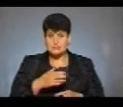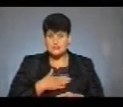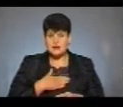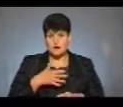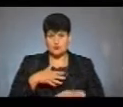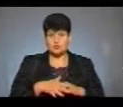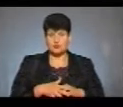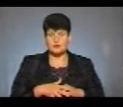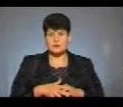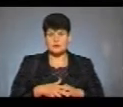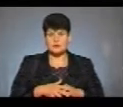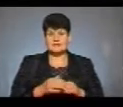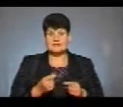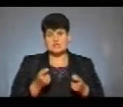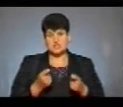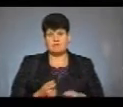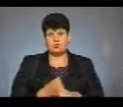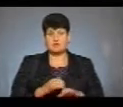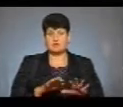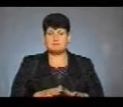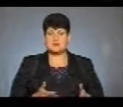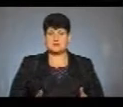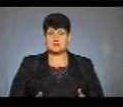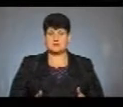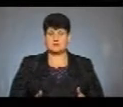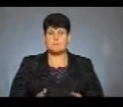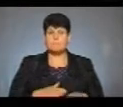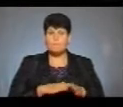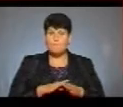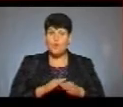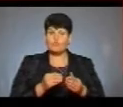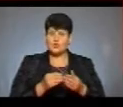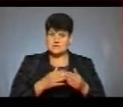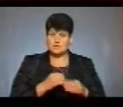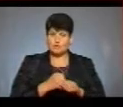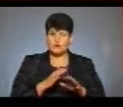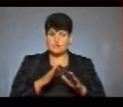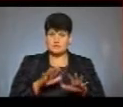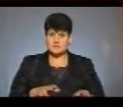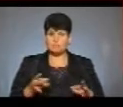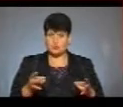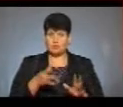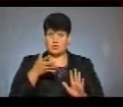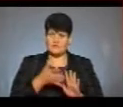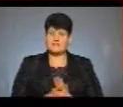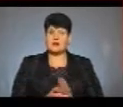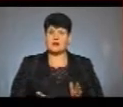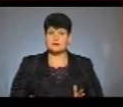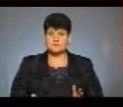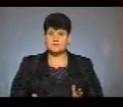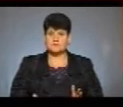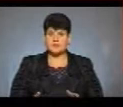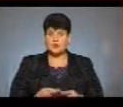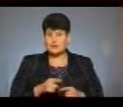розумінні і в класичному розумінні це є дешеве робоче місце. Повноцінне робоче місце потребує певних затрат. Тому